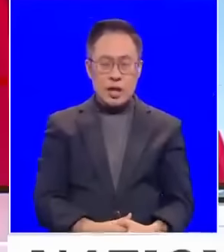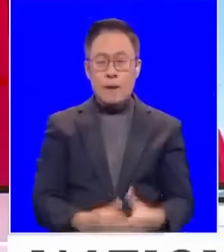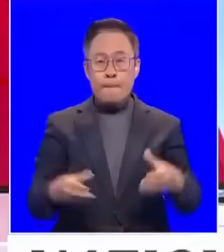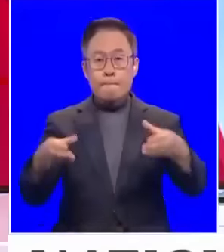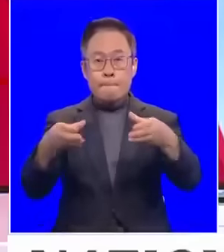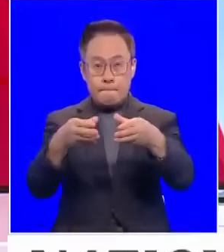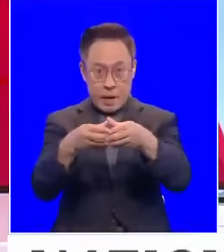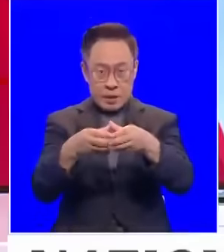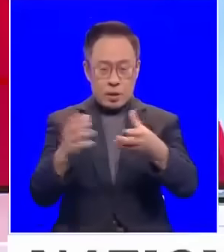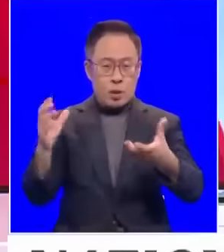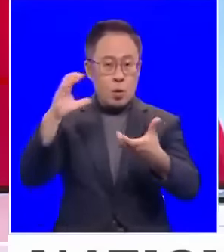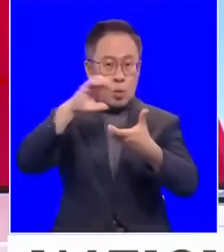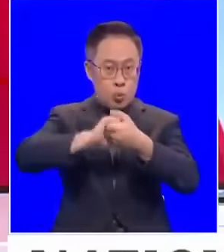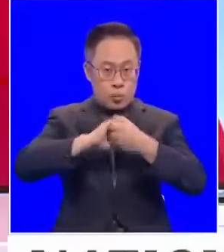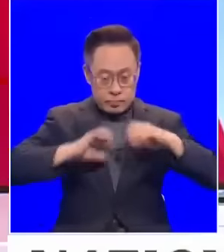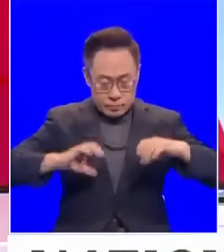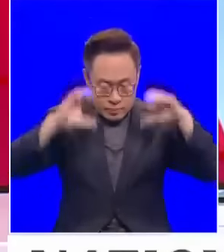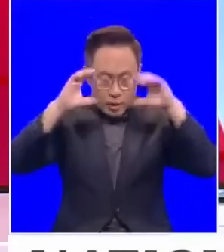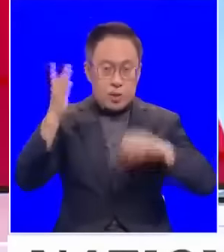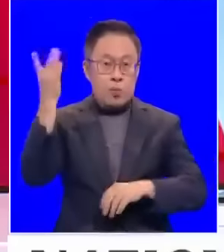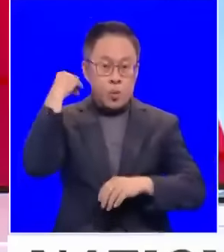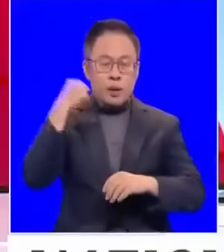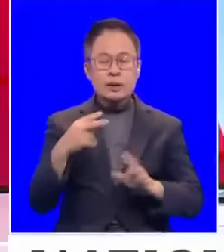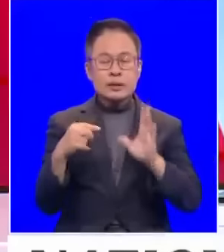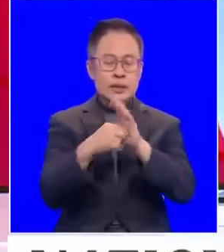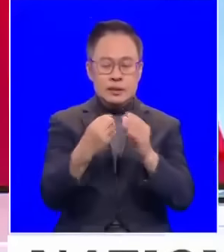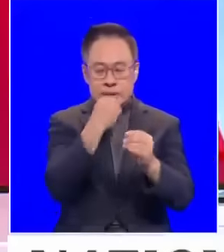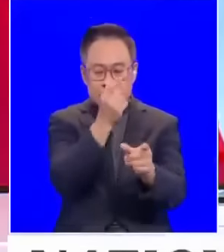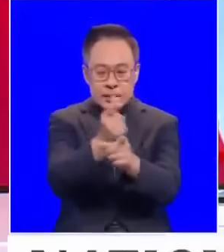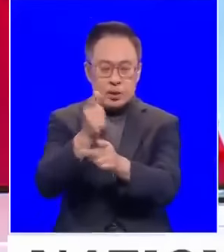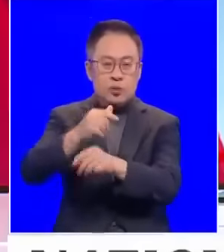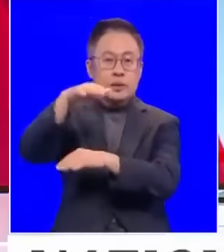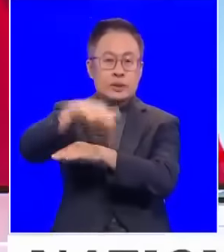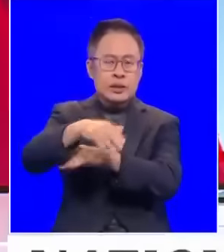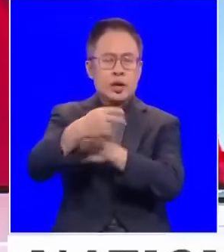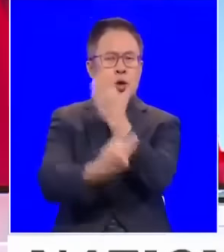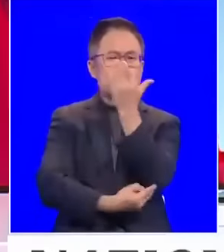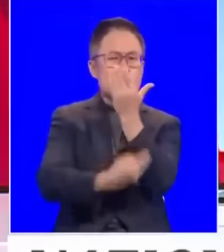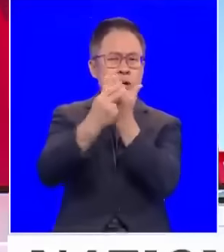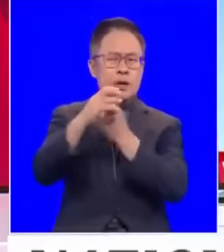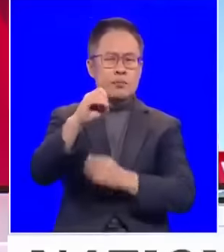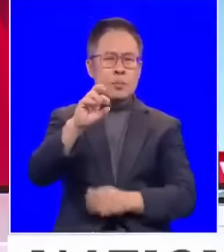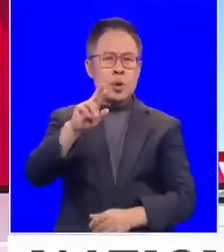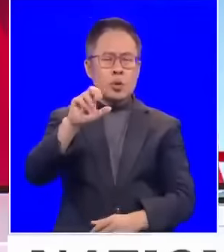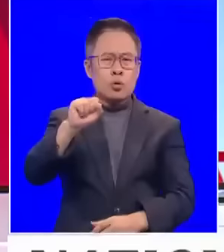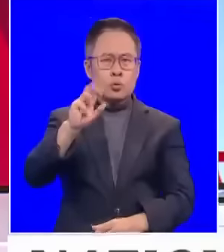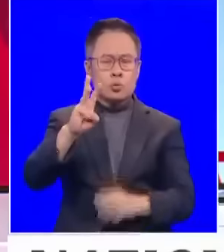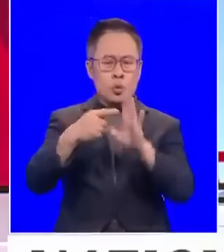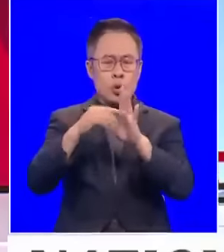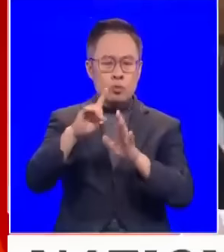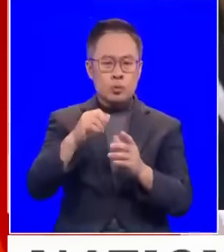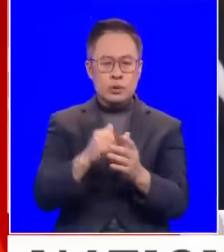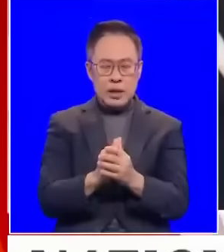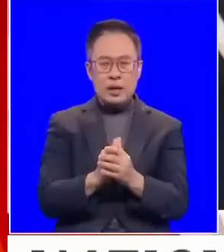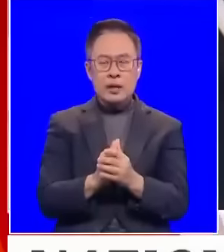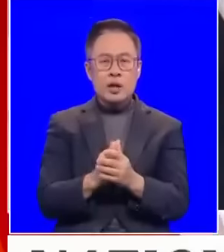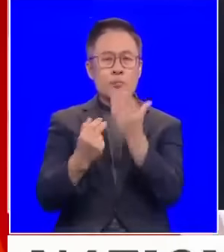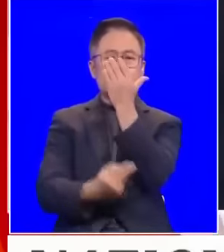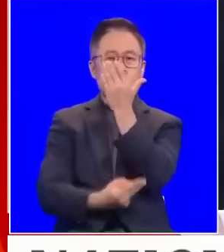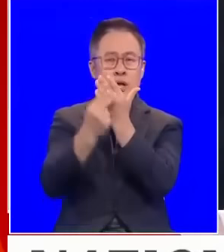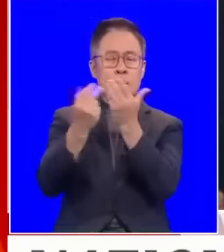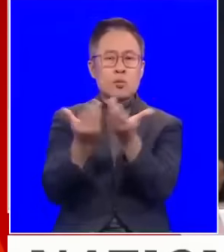าลกันหน่อยเห็นว่าเมื่อวานนี้ดินเนอร์กันชื่นมื่นใช่ไหมไปที่โรงแรมโรสวูดเป็นโรงแรมของคุณเอ็มพินทองทาพี่สาวของนายกรัฐมน